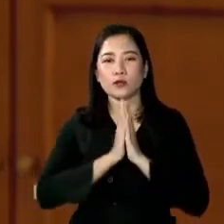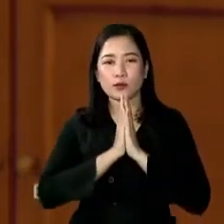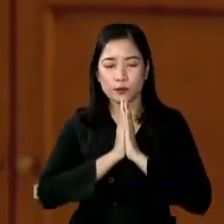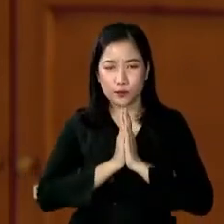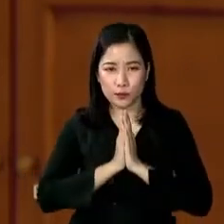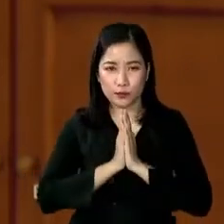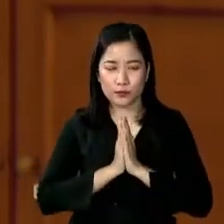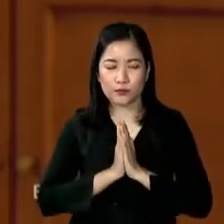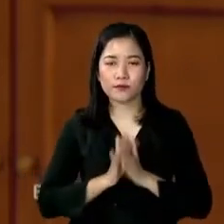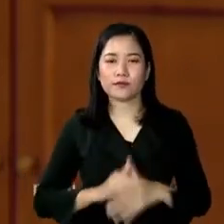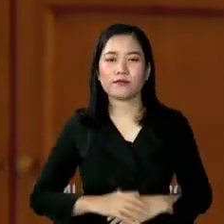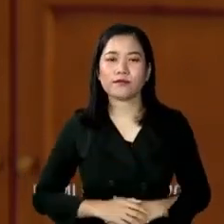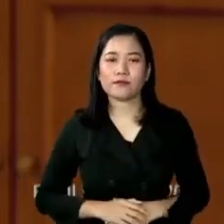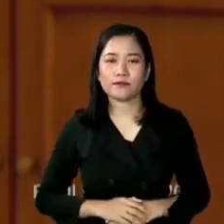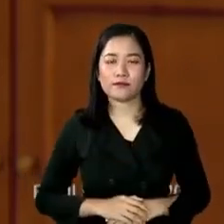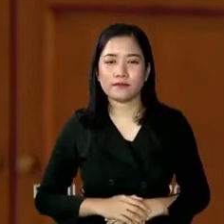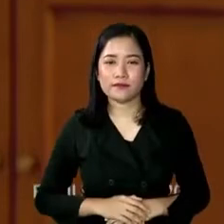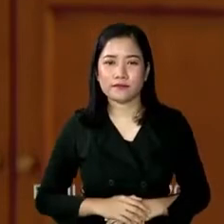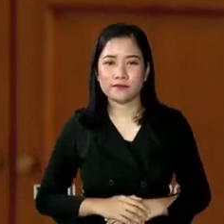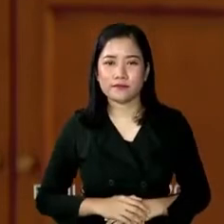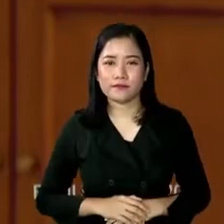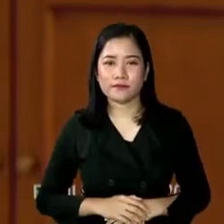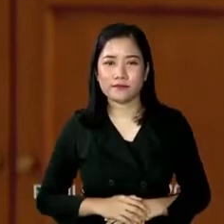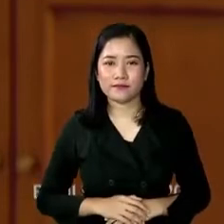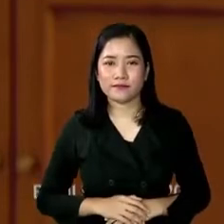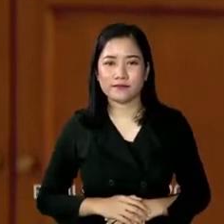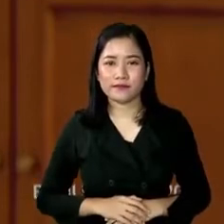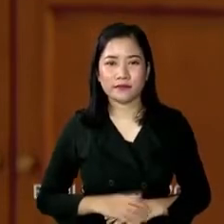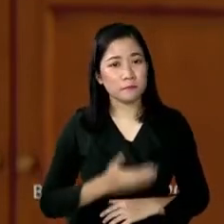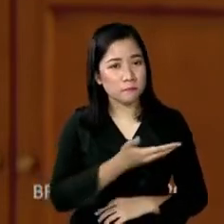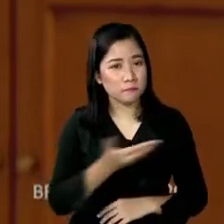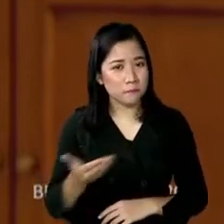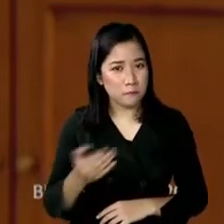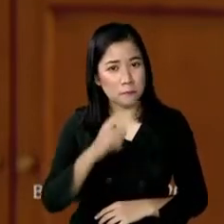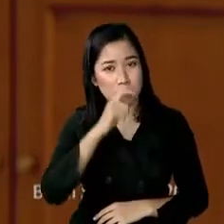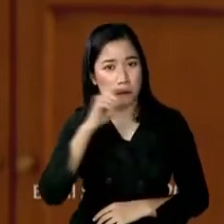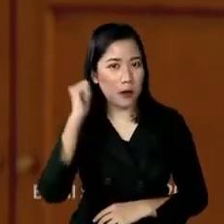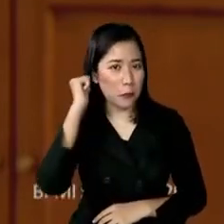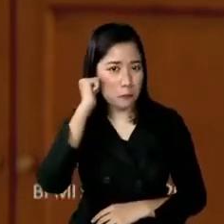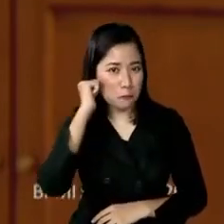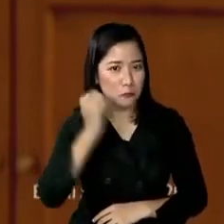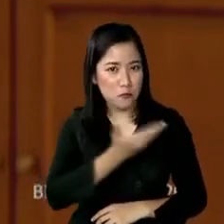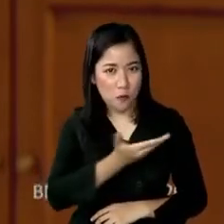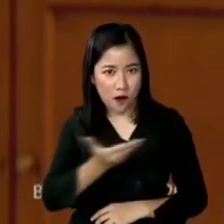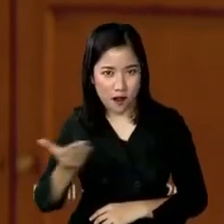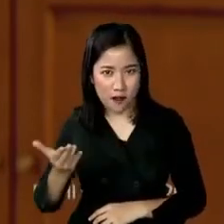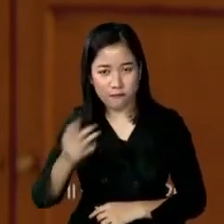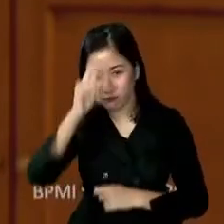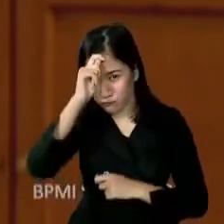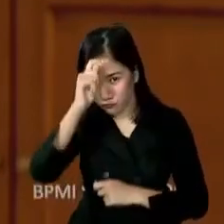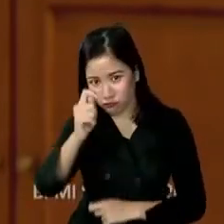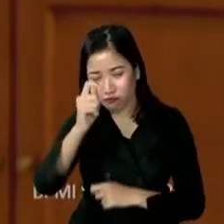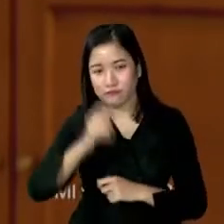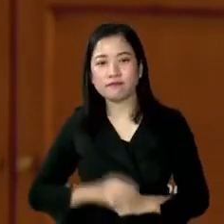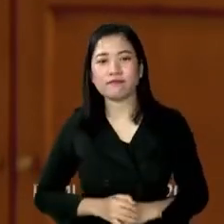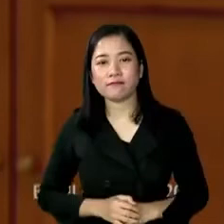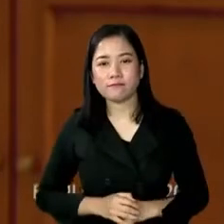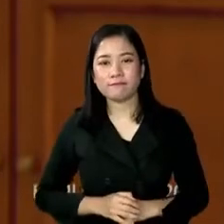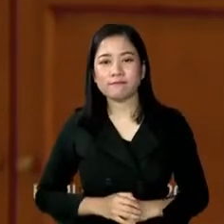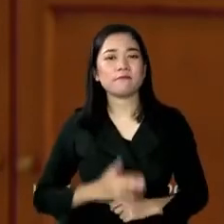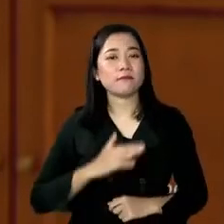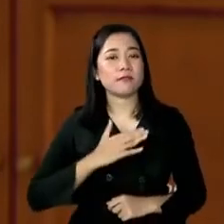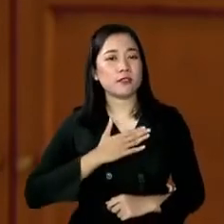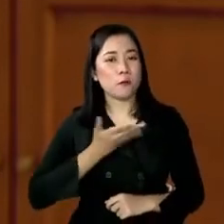namo buddhaya salam kebajikan Bapak Ibu dan saudara-saudara yang saya hormati Saya